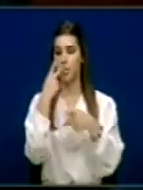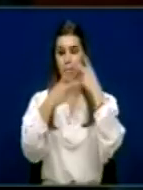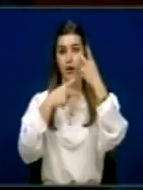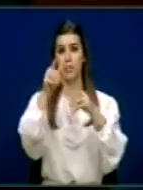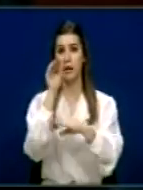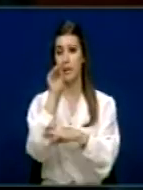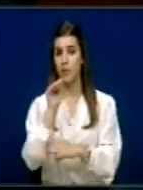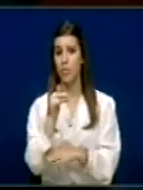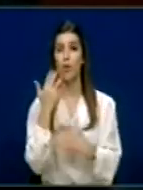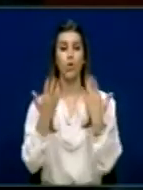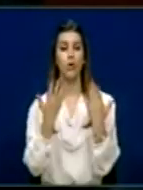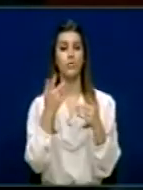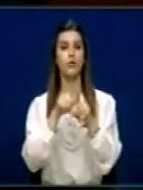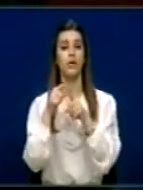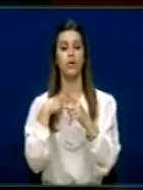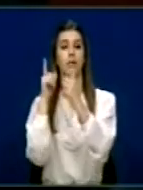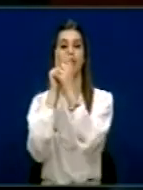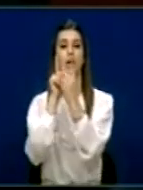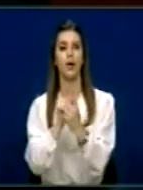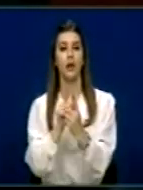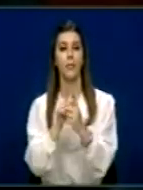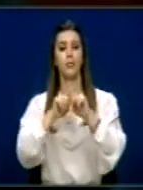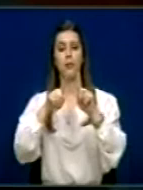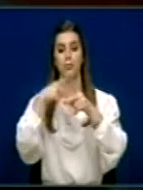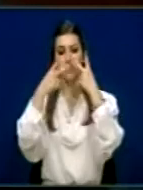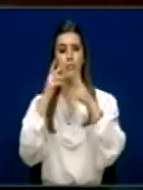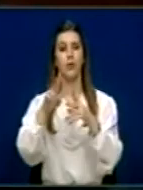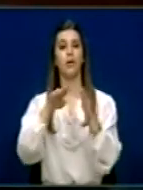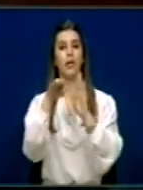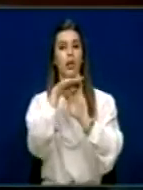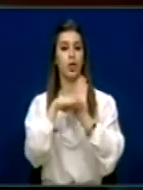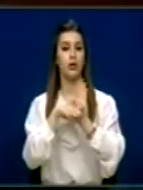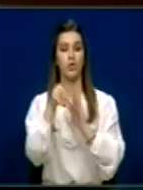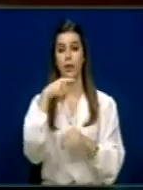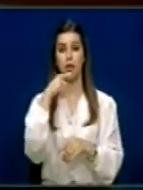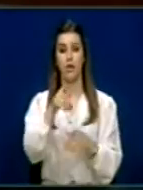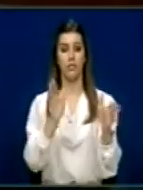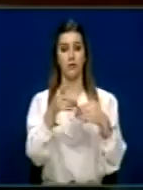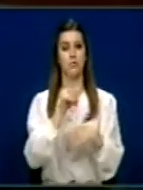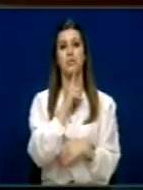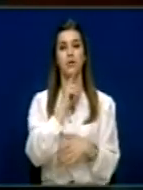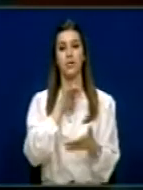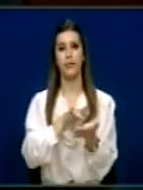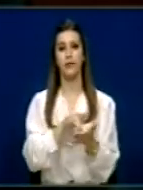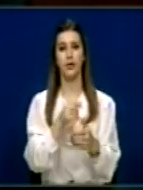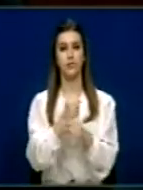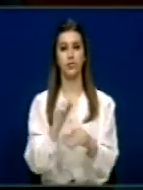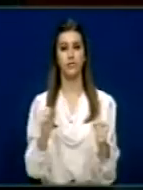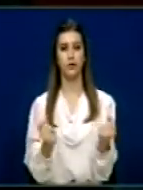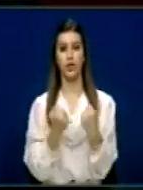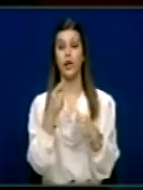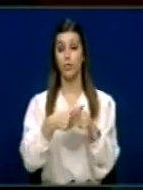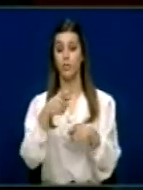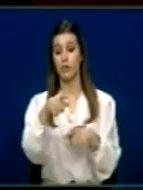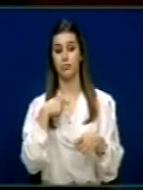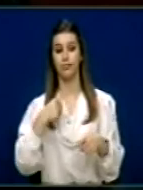apo kur i kemi takuar për monitorim të zbatimit ligjit, kanë thënë se ato zyre nuk mjaftojnë. Dhe ne vërtet deputetët